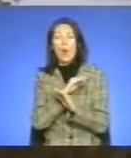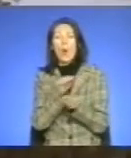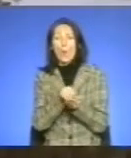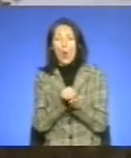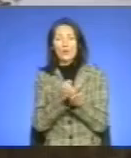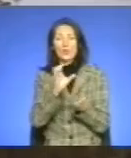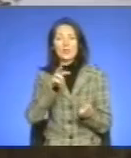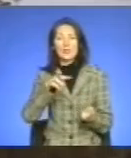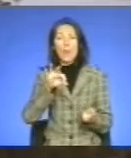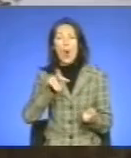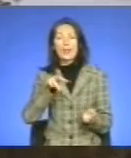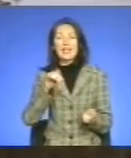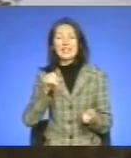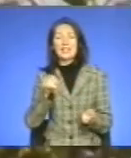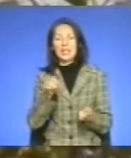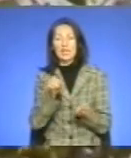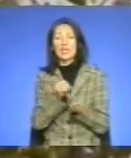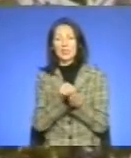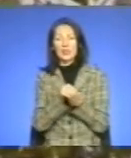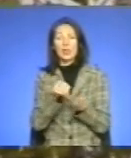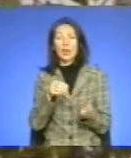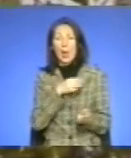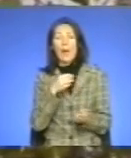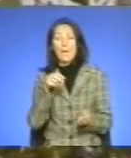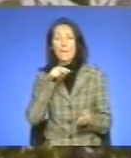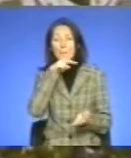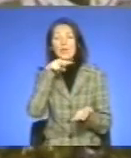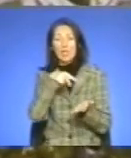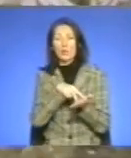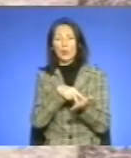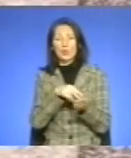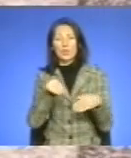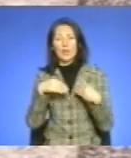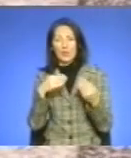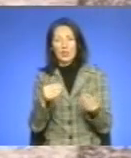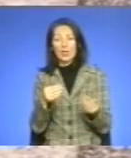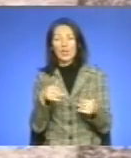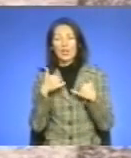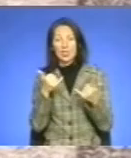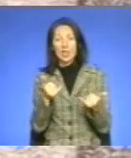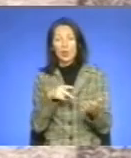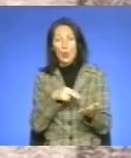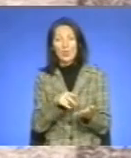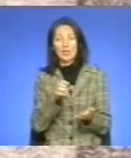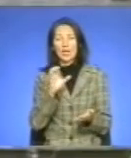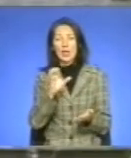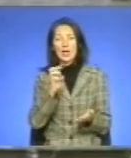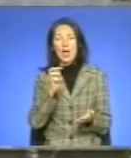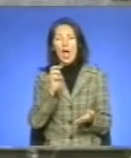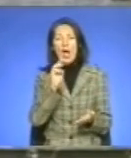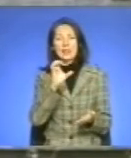Петербурзі. Віддати останню шану великому Кобзарю прийшли Достоєвський, Лісков, Салтиков, Щедрін, Тургенів,